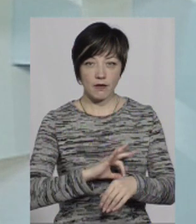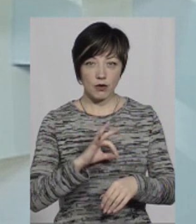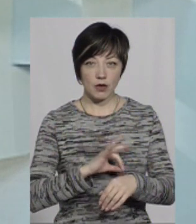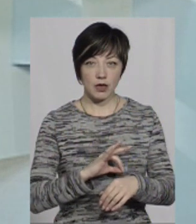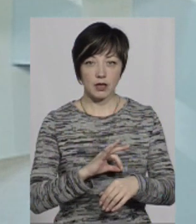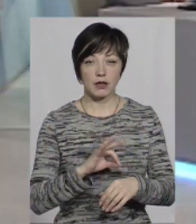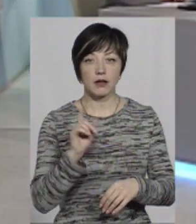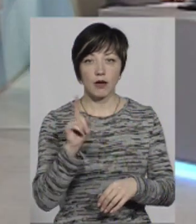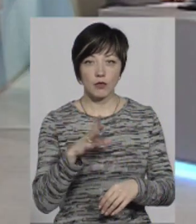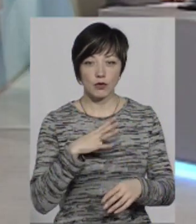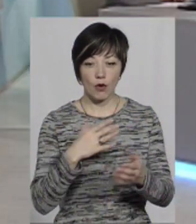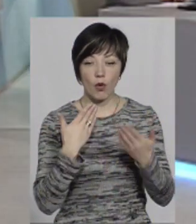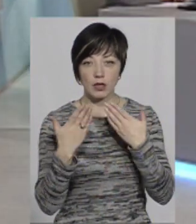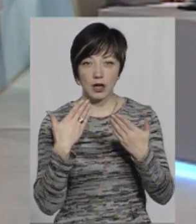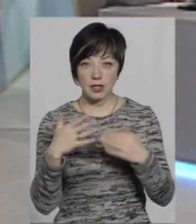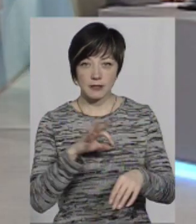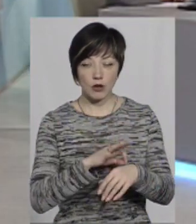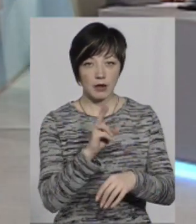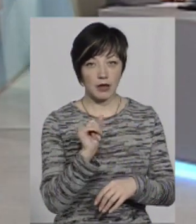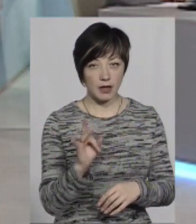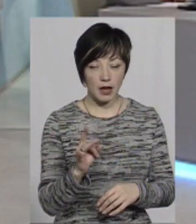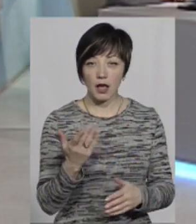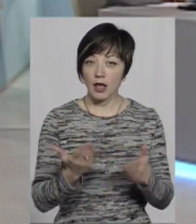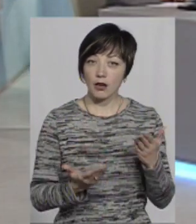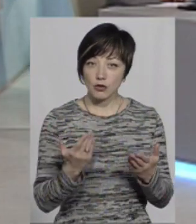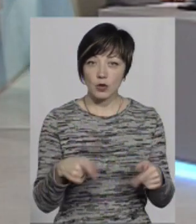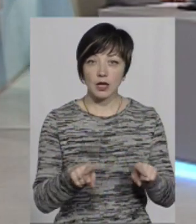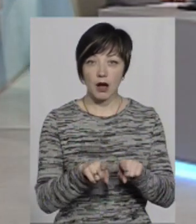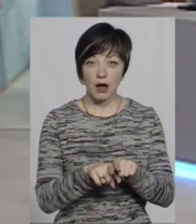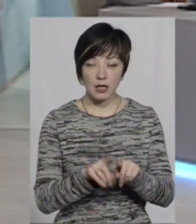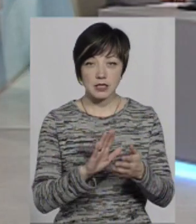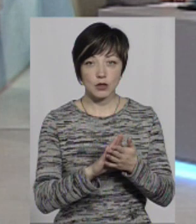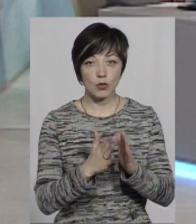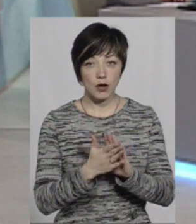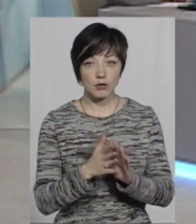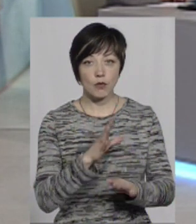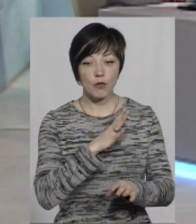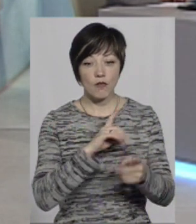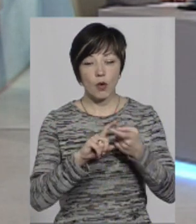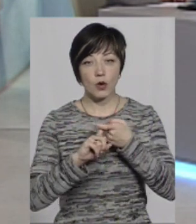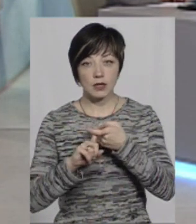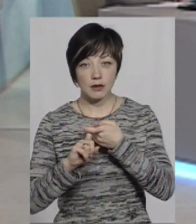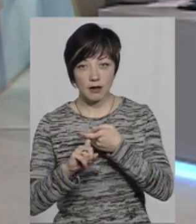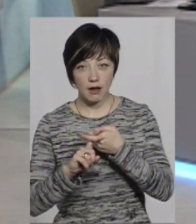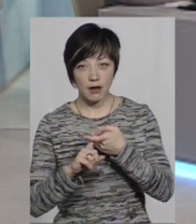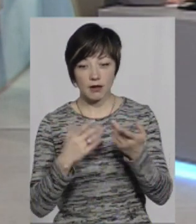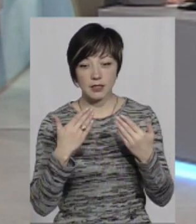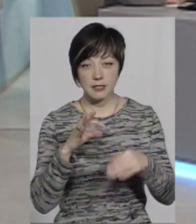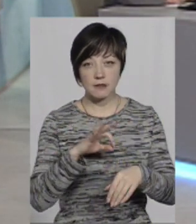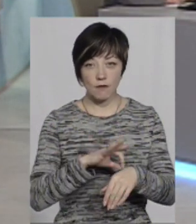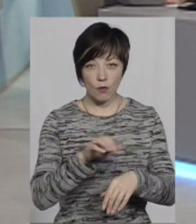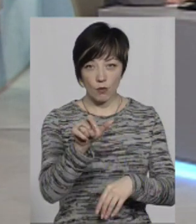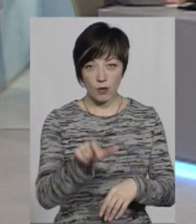хворіють, навіть будучи в контакті з хворими на кір. Але якщо вже така прийшла ситуація, був в контакті, значить,